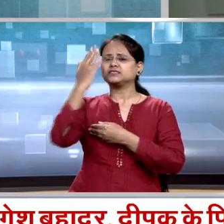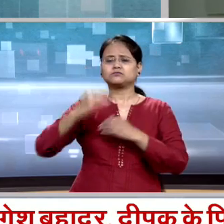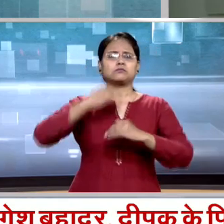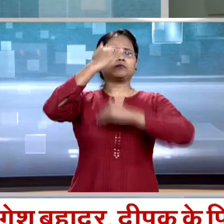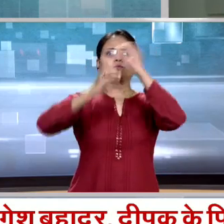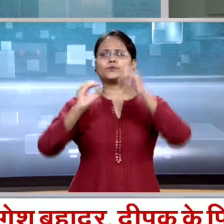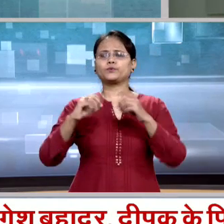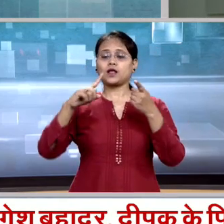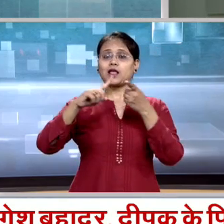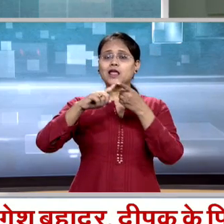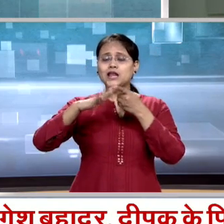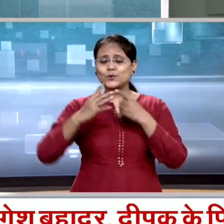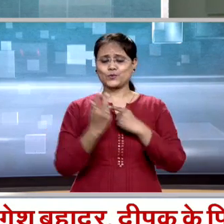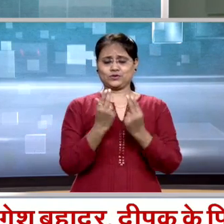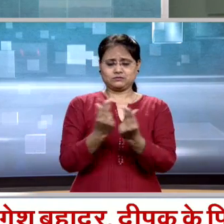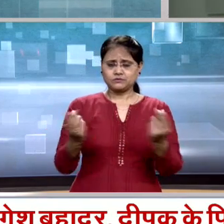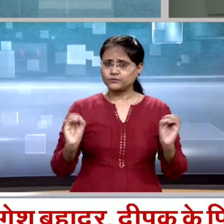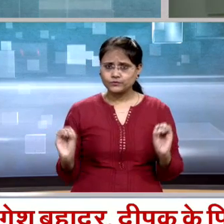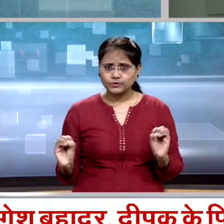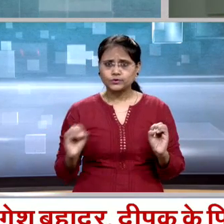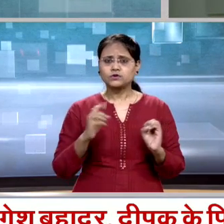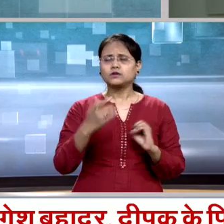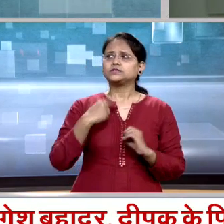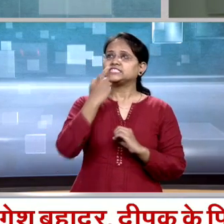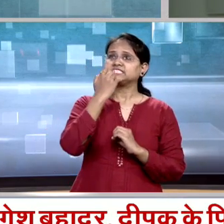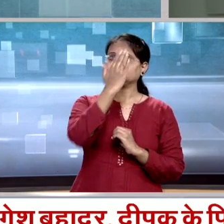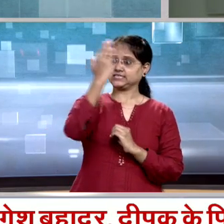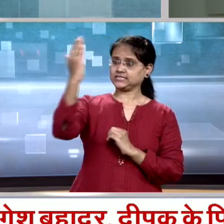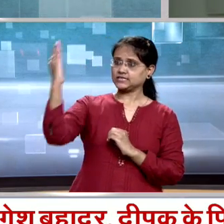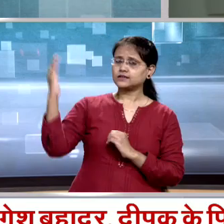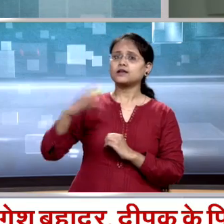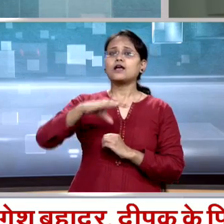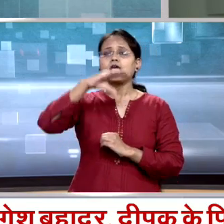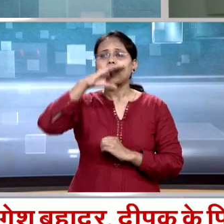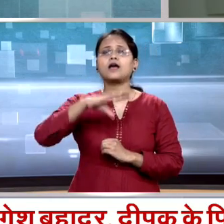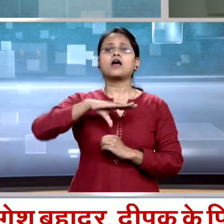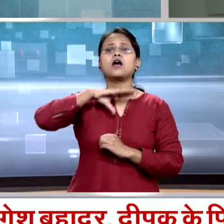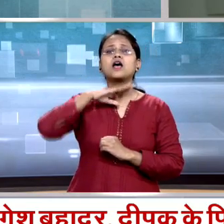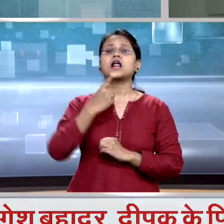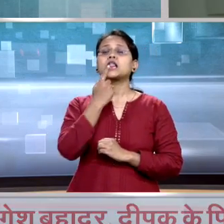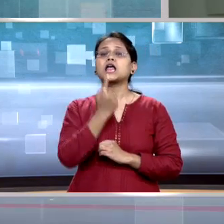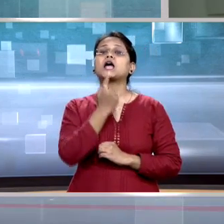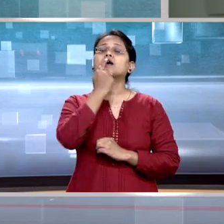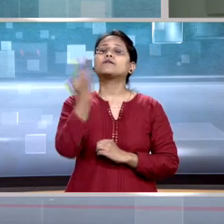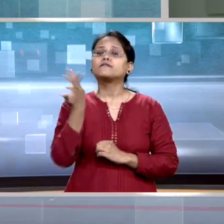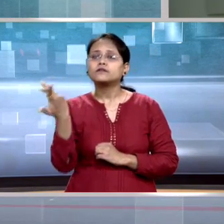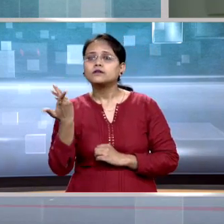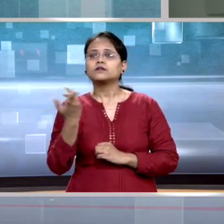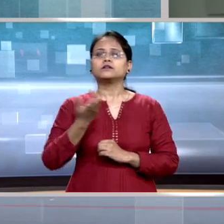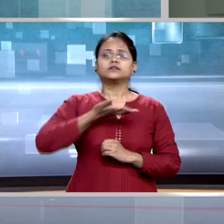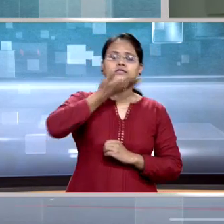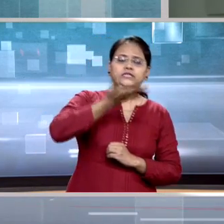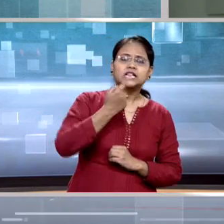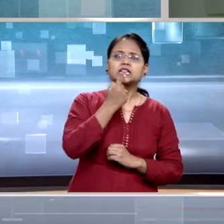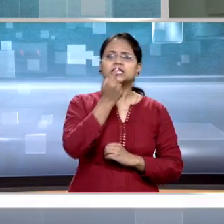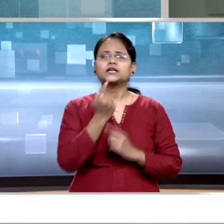थे, डिवाइसेस नहीं थी इलेक्ट्रॉनिक वगैरह, तो तब तो हम शीशा लगा करके ने आ बा सादा, जीव का लिप कैसे एक्शन होगा, लिप का एक्शन कैसे, जीव